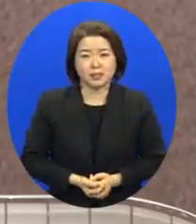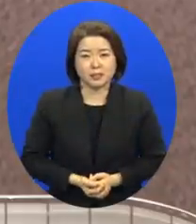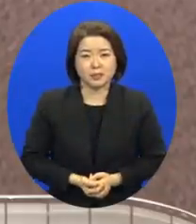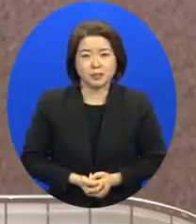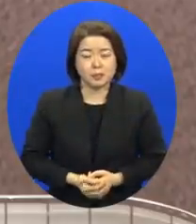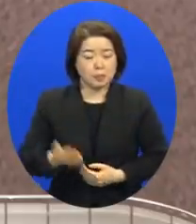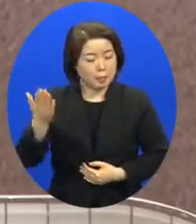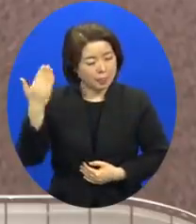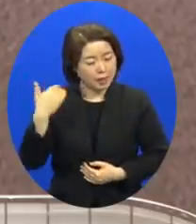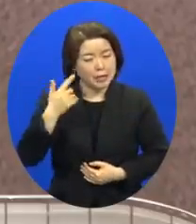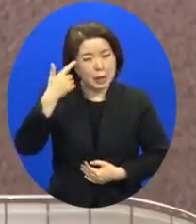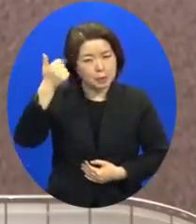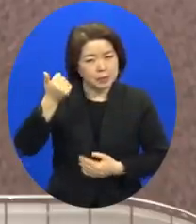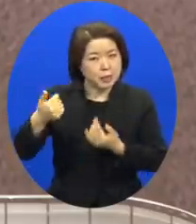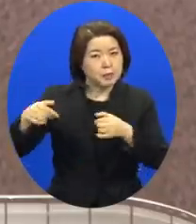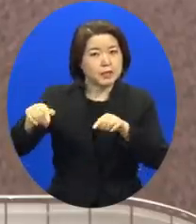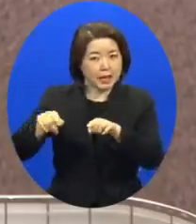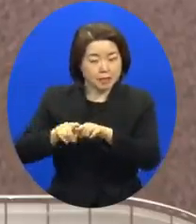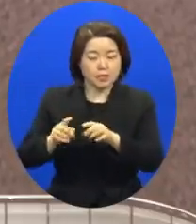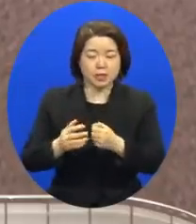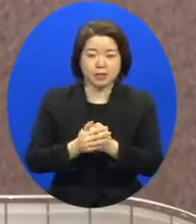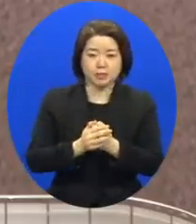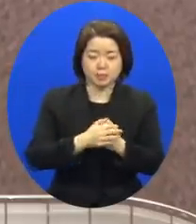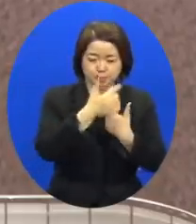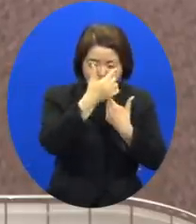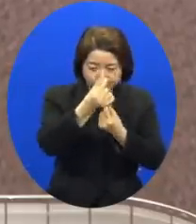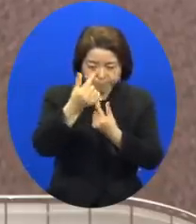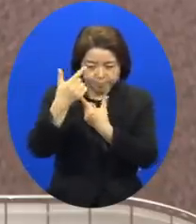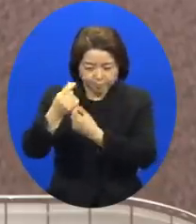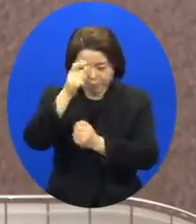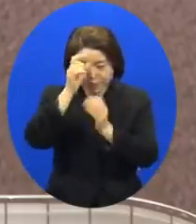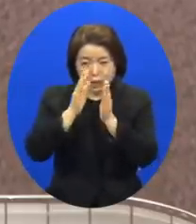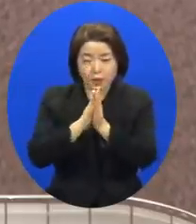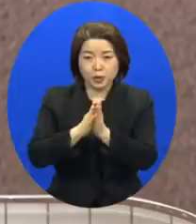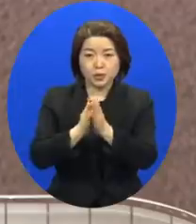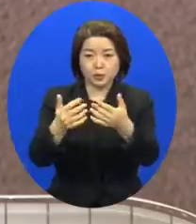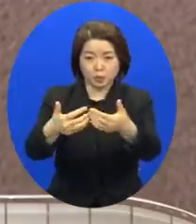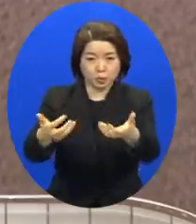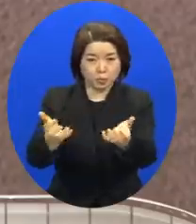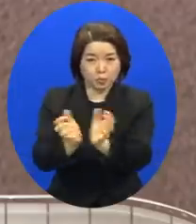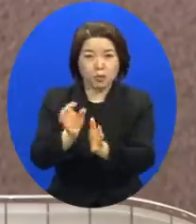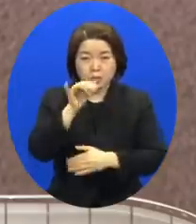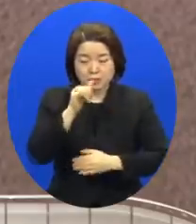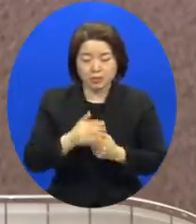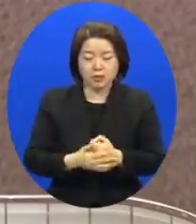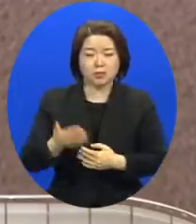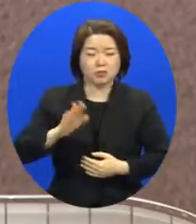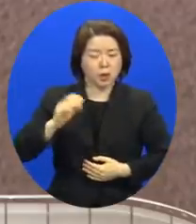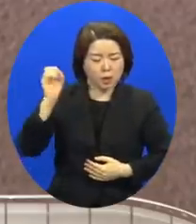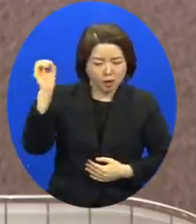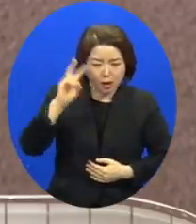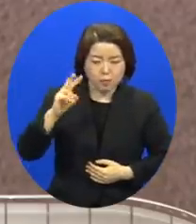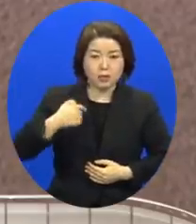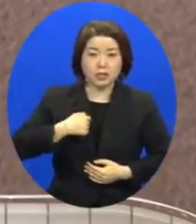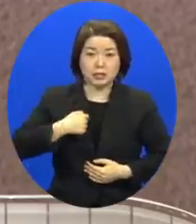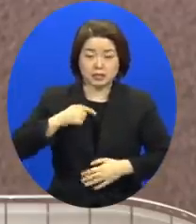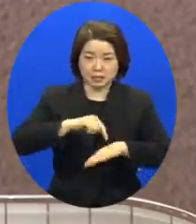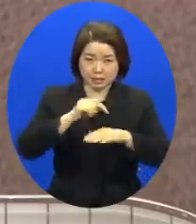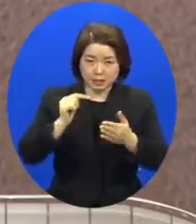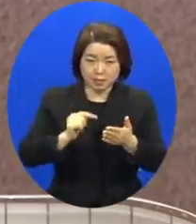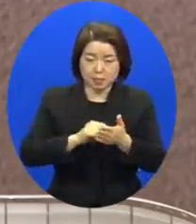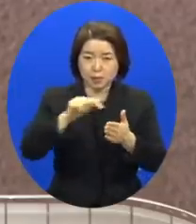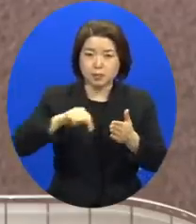목사님들과 함께 늘 정기적인 기도 모임을 하고 있는데 갑자기 마음에 주님이 어떤